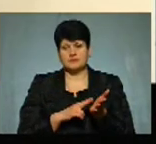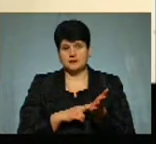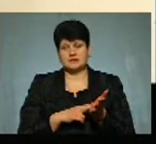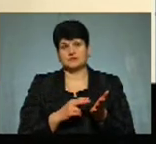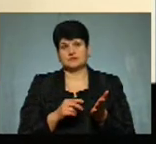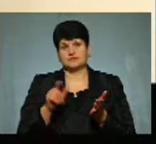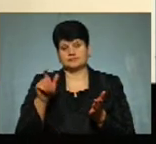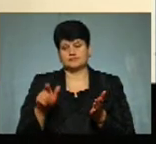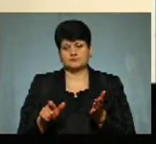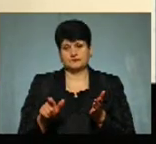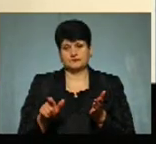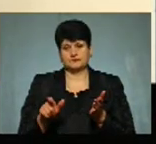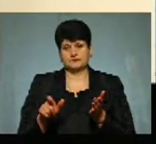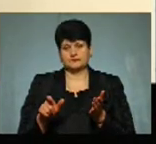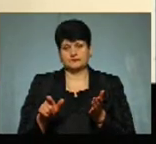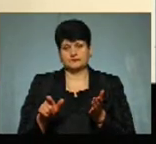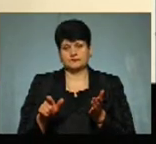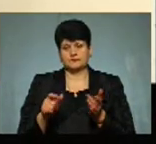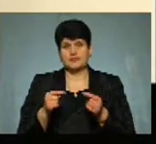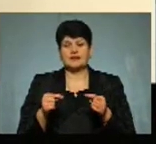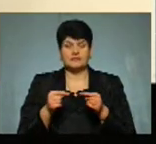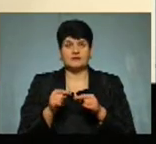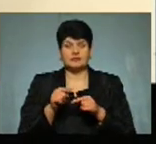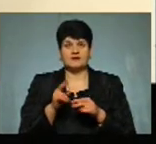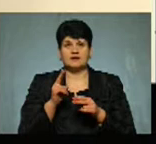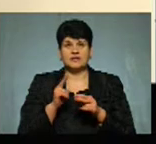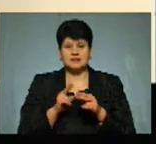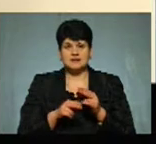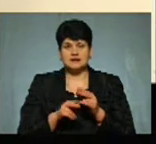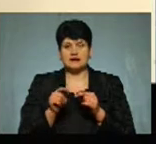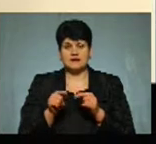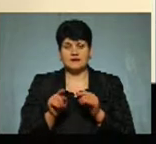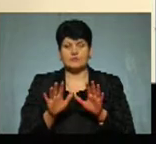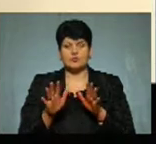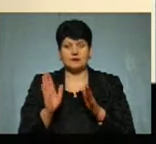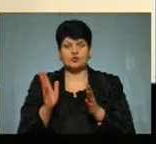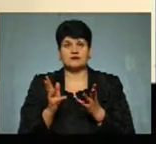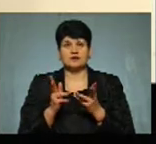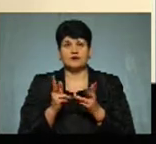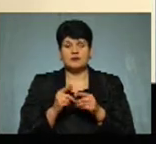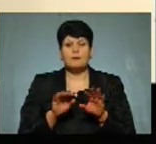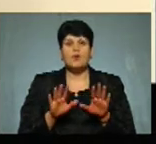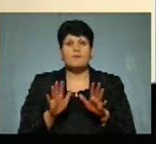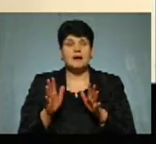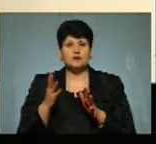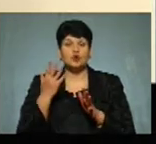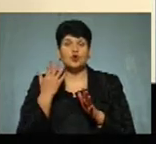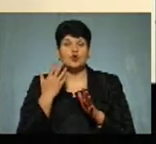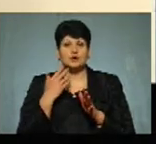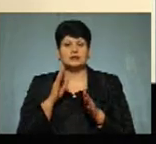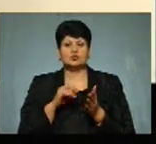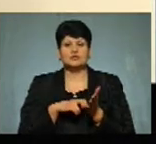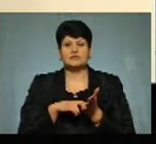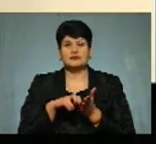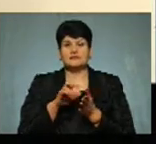особи. Так, кінцева точка відліку буде відраховуватися від того моменту, коли буде